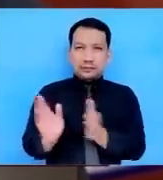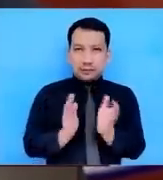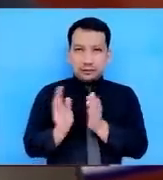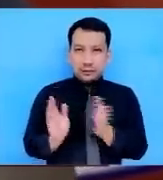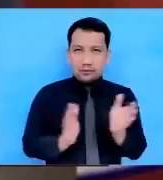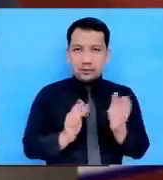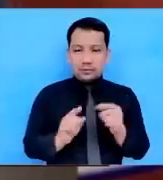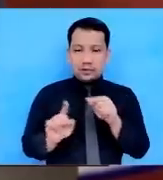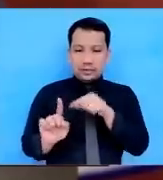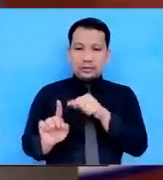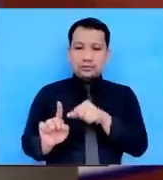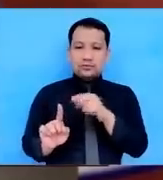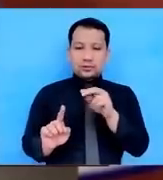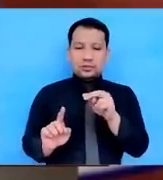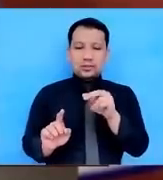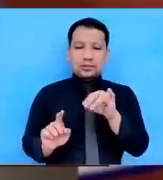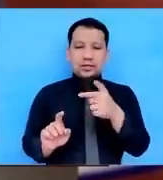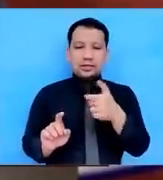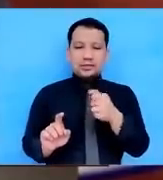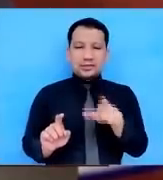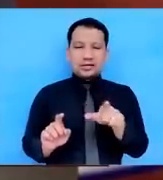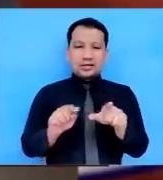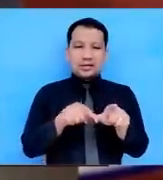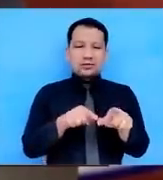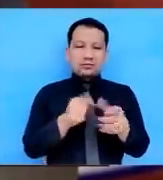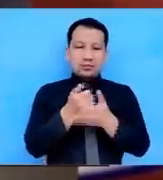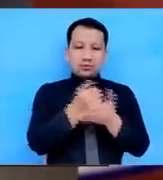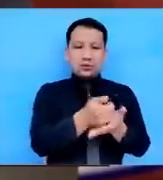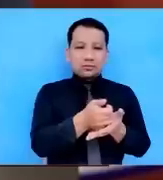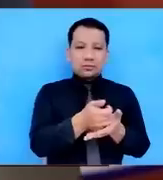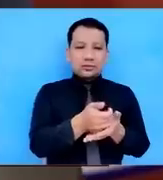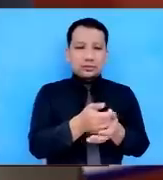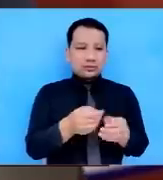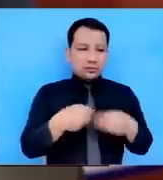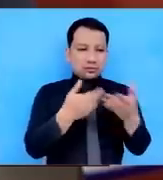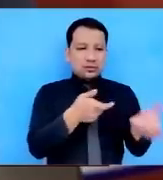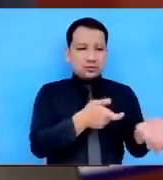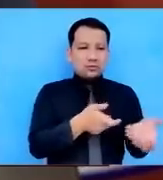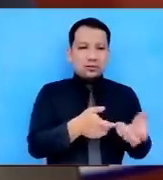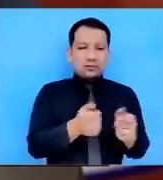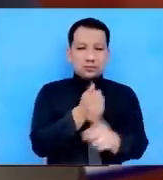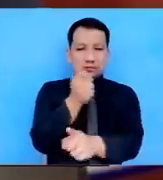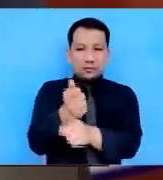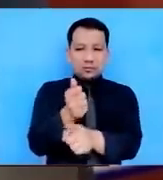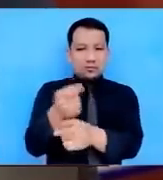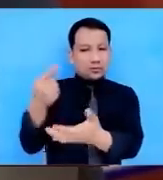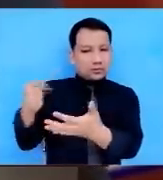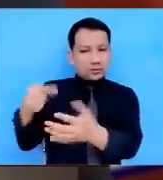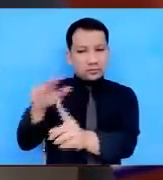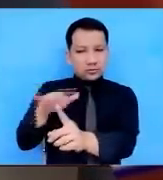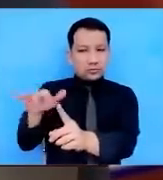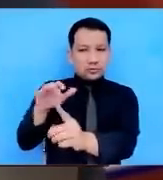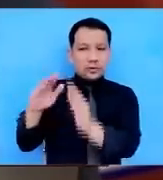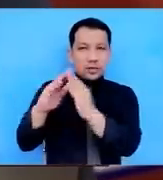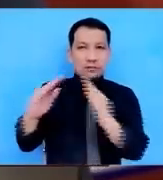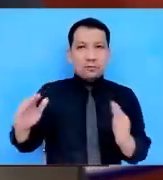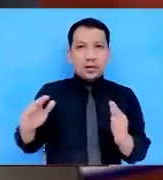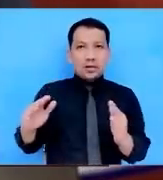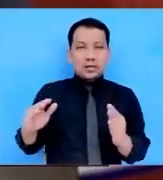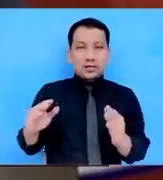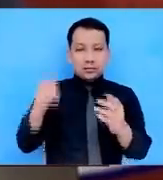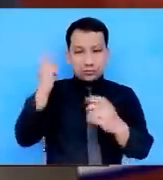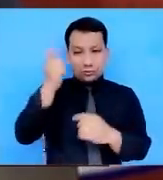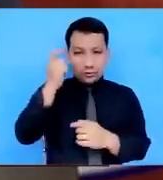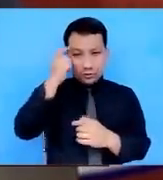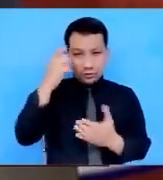tumulong dito sa ating mga gunmen para po i-casing at i-surveillance po itong bahay po ni Governor